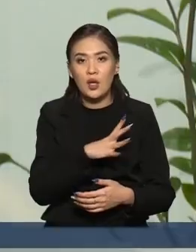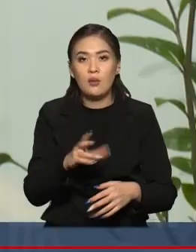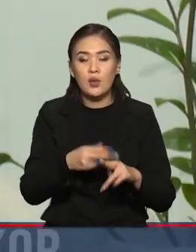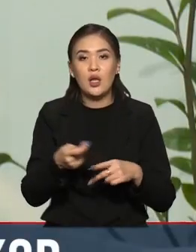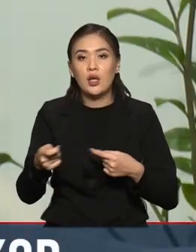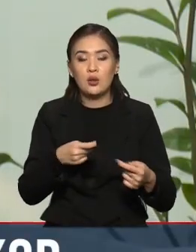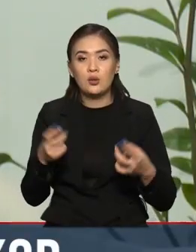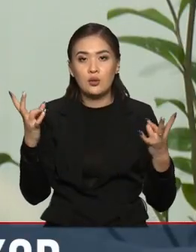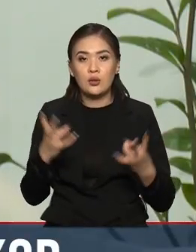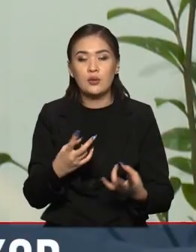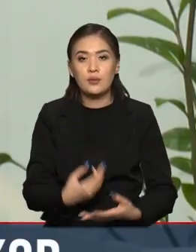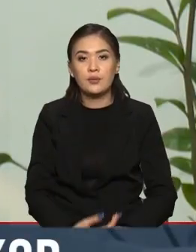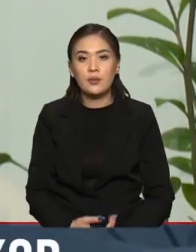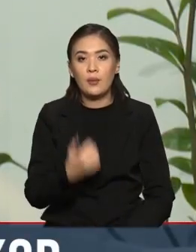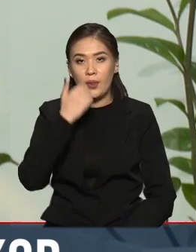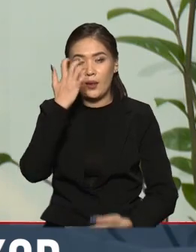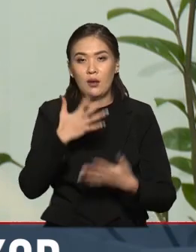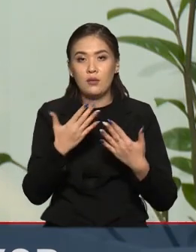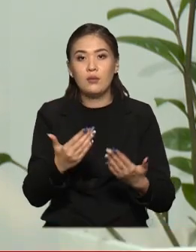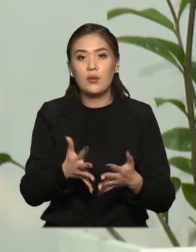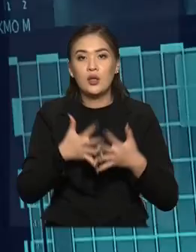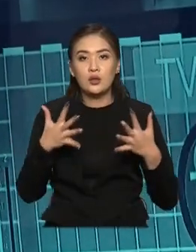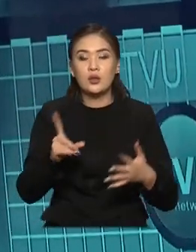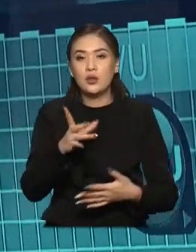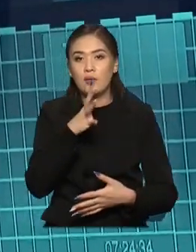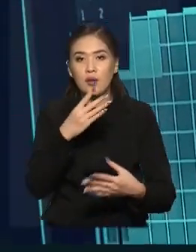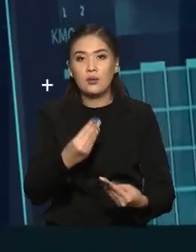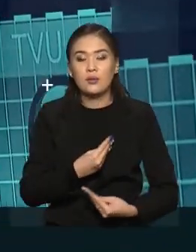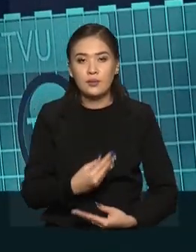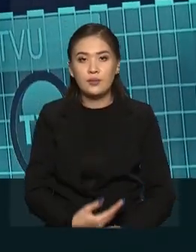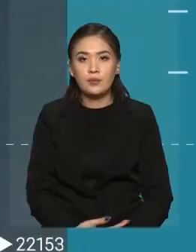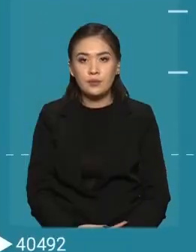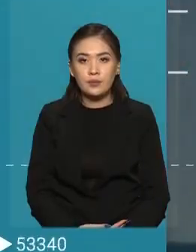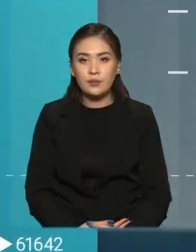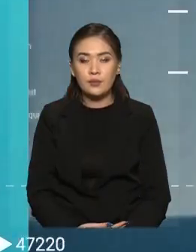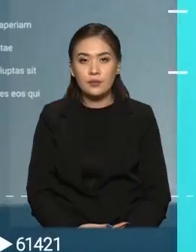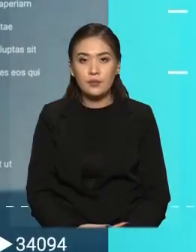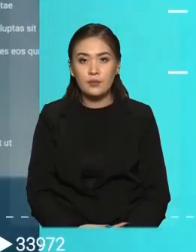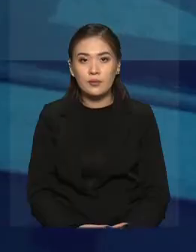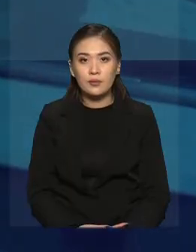регулировать. Спасибо вам большое, что нашли время к нам прийти.